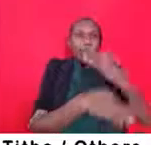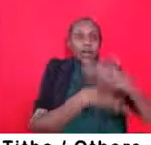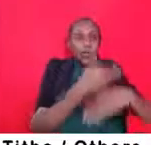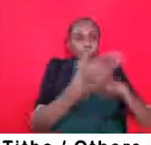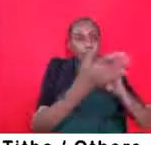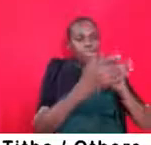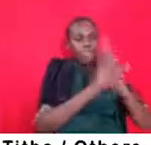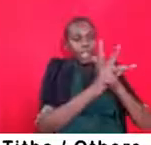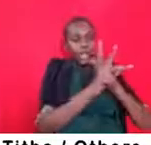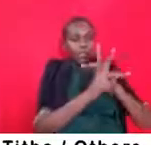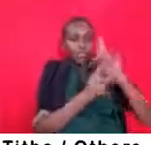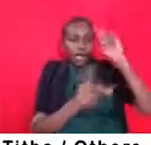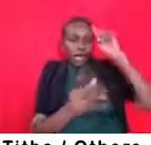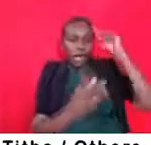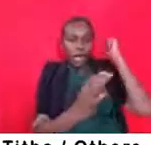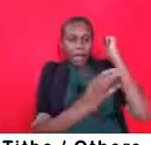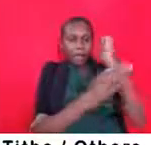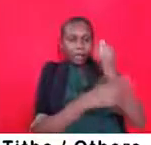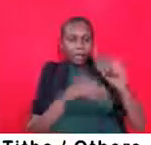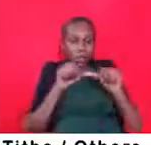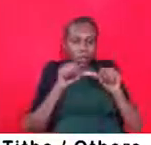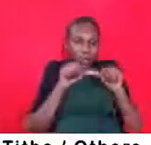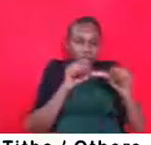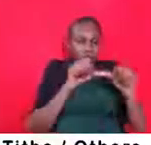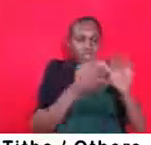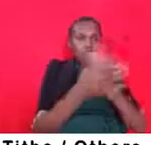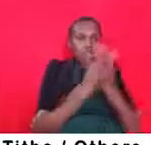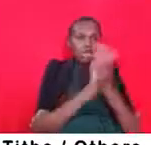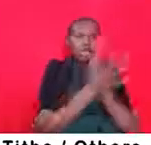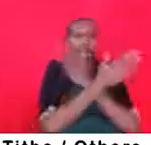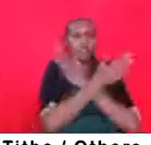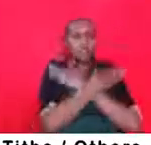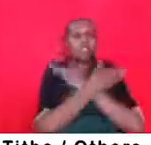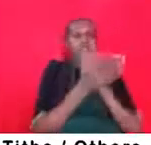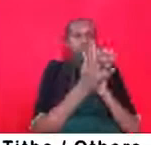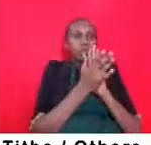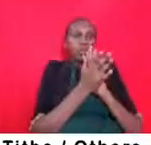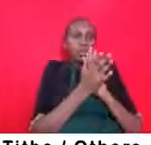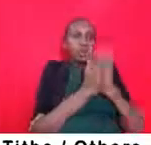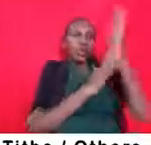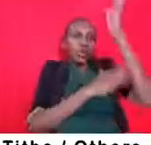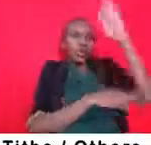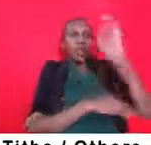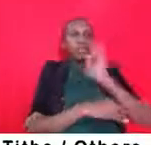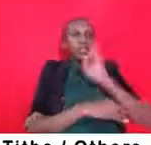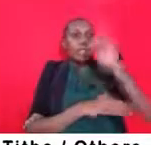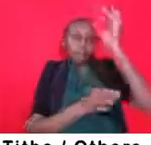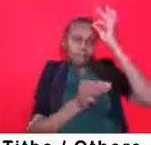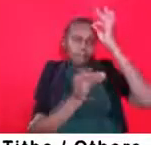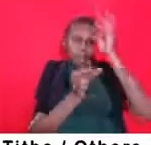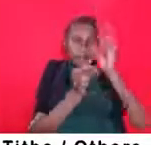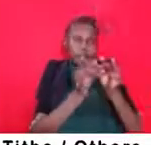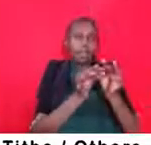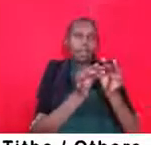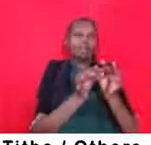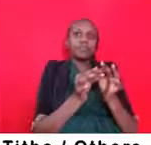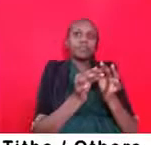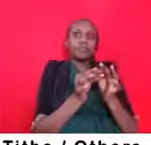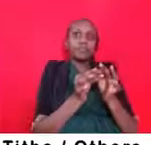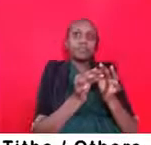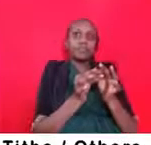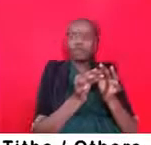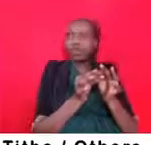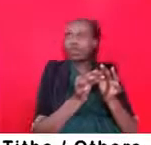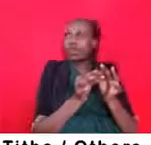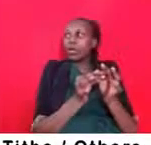Abraham kuzidi kuwa na urafiki na Mungu ni imani. Imani, faith.